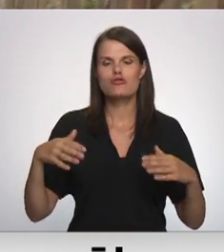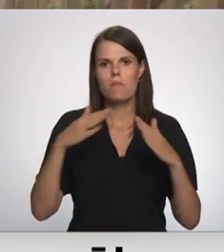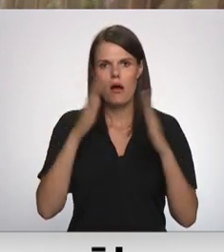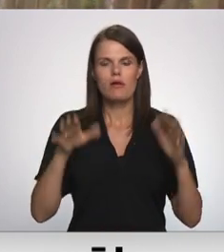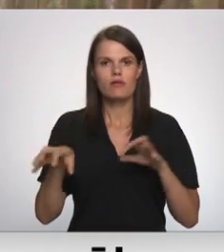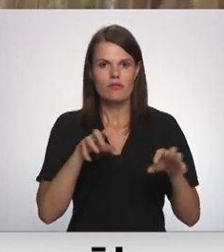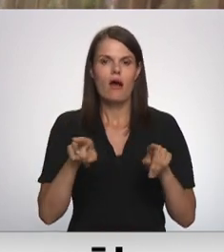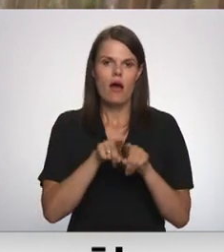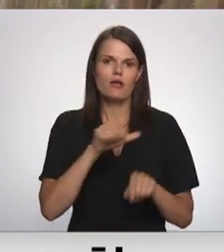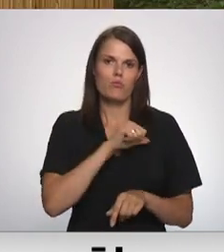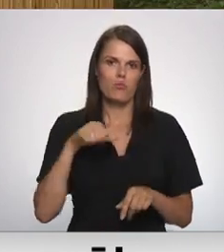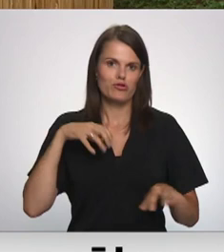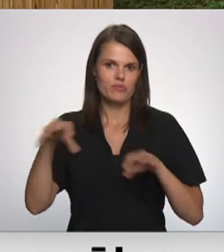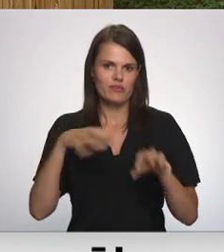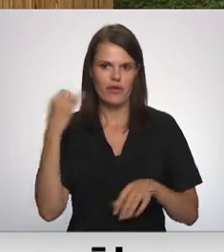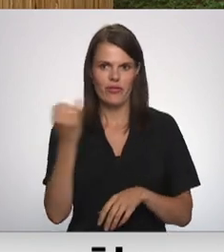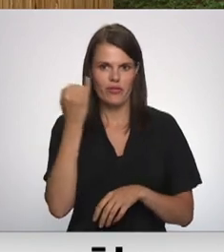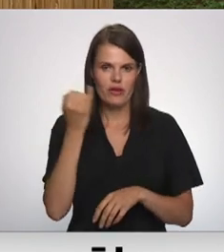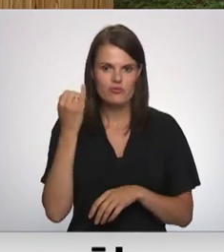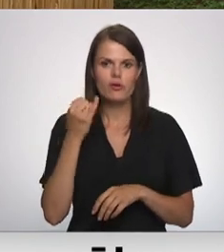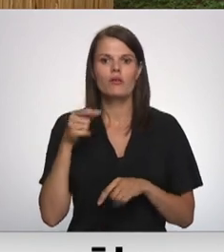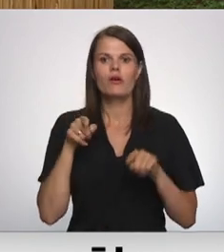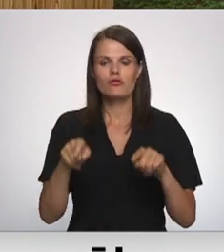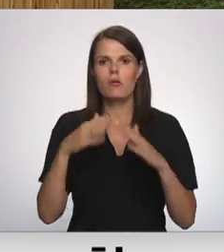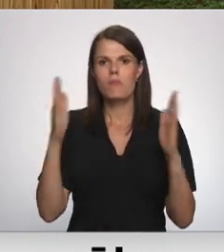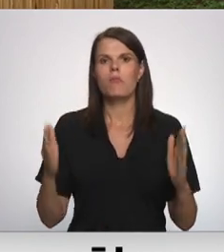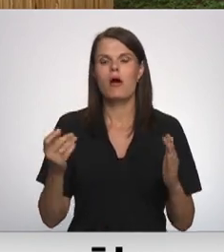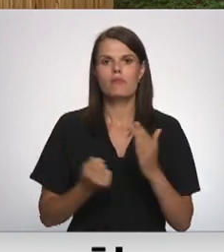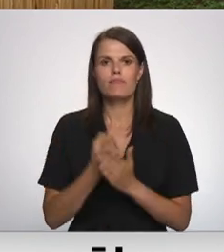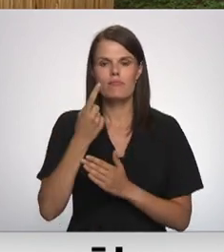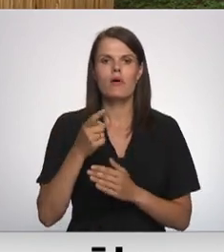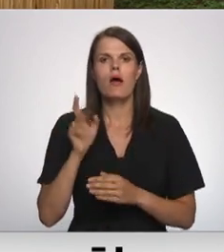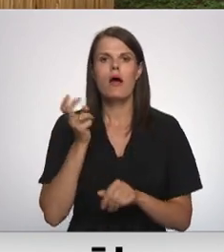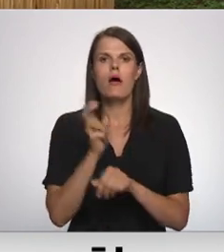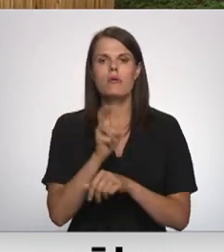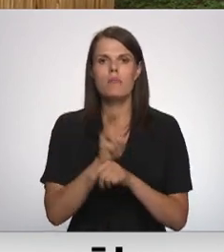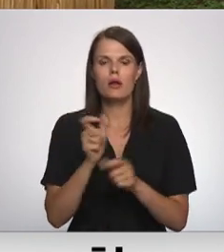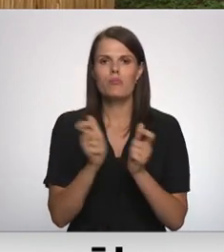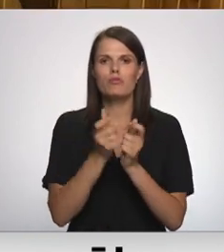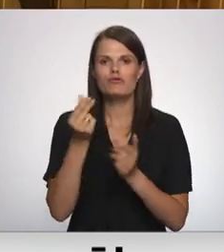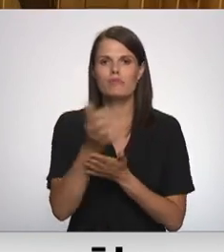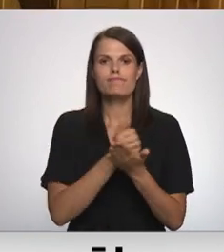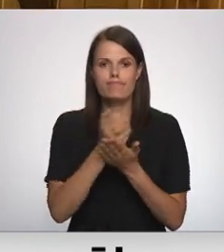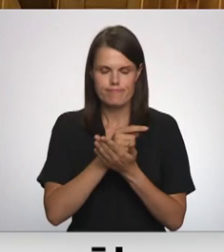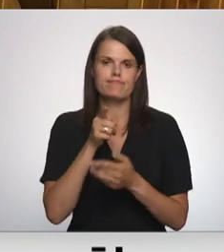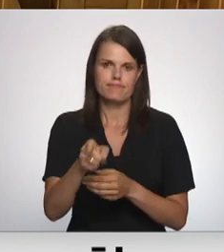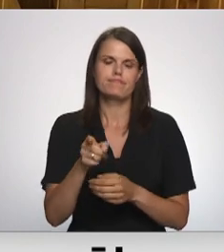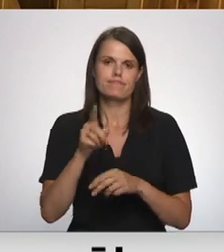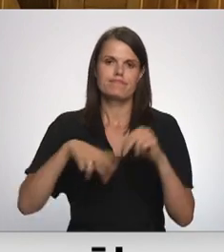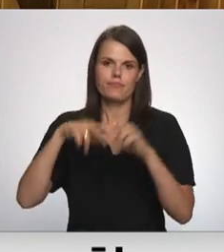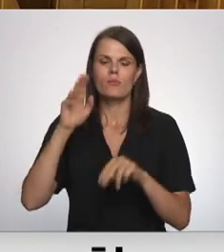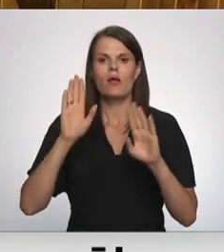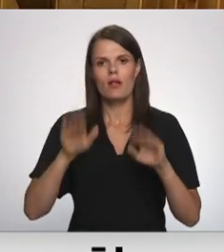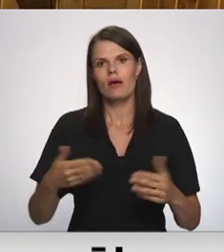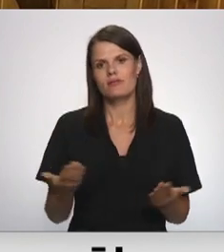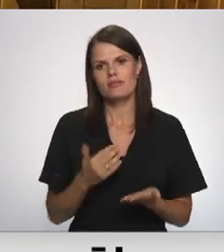Arī interesantāk tādā dzīvot. Vāveru mītne tapusi par Līgatnes dabas taku apmeklētāju biļešu naudu un ir izveidota tā, lai